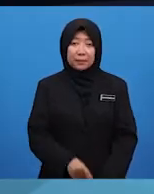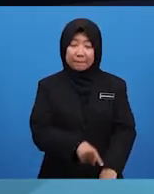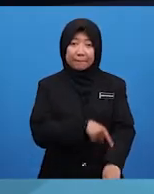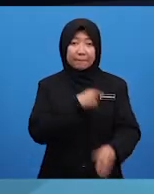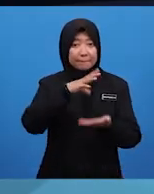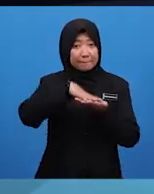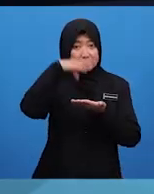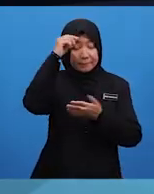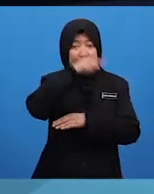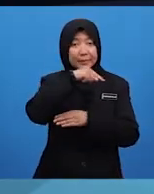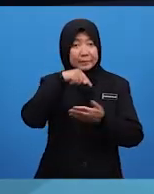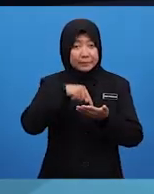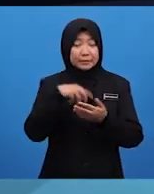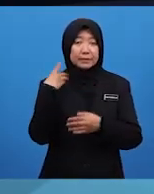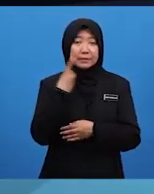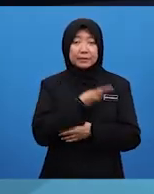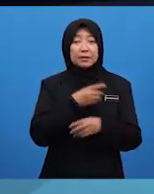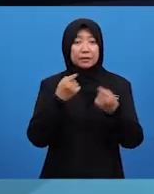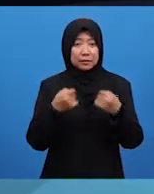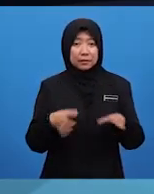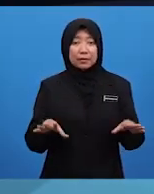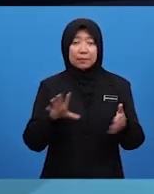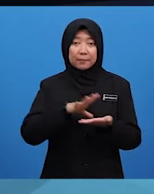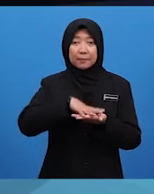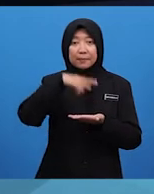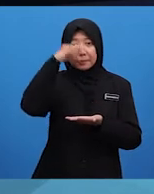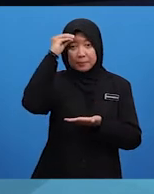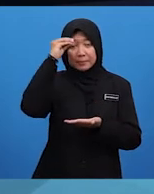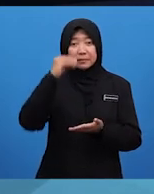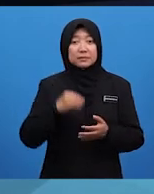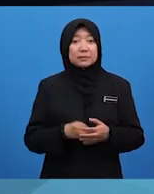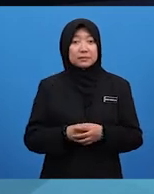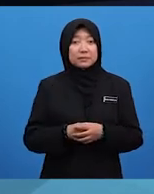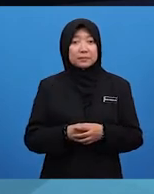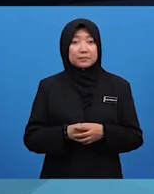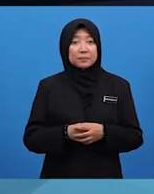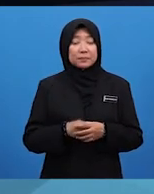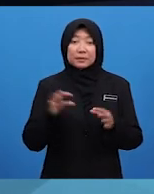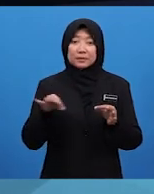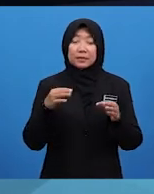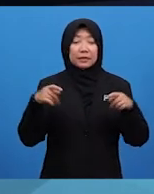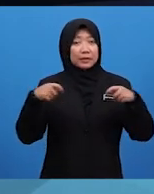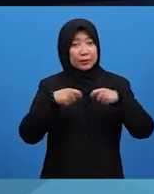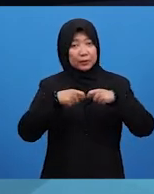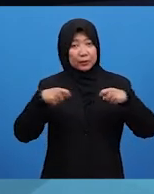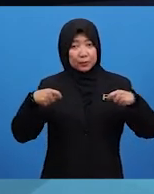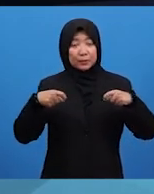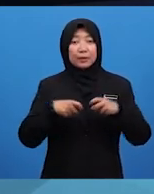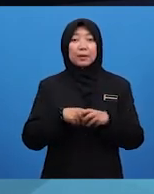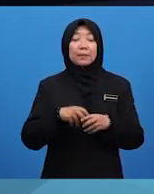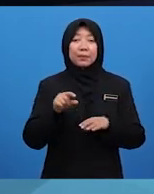Sepanjang sesi pembelajaran ini, kita telah mempelajari yang pertama, jahitan